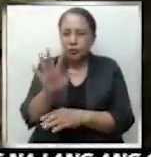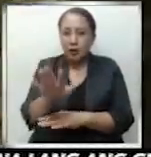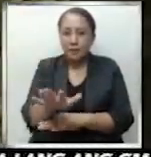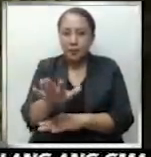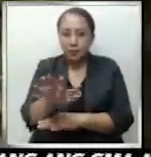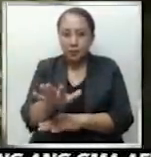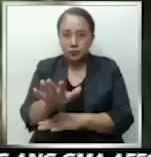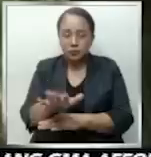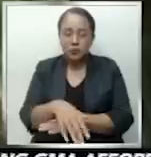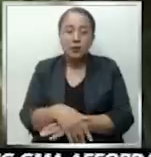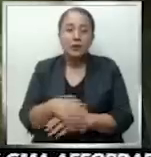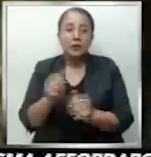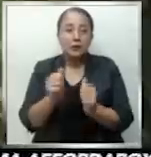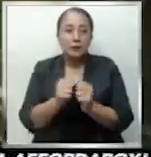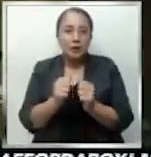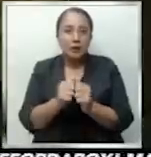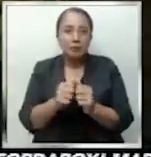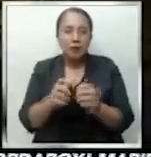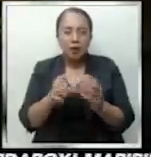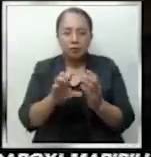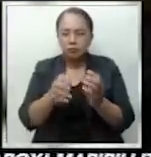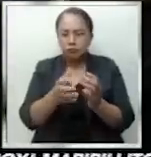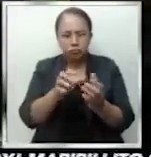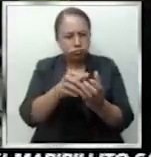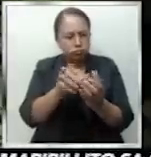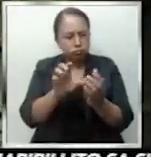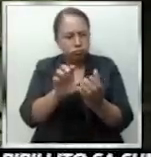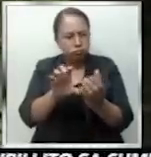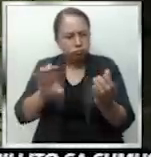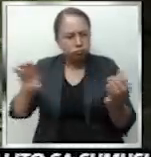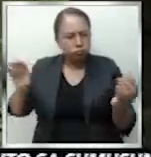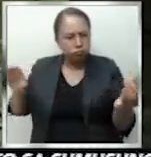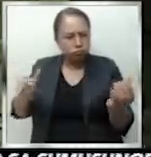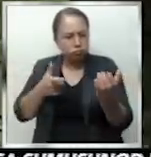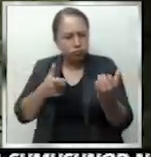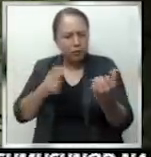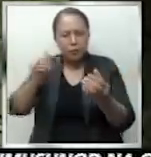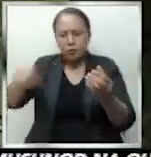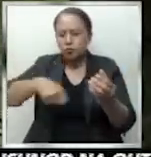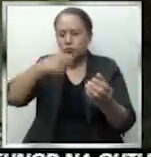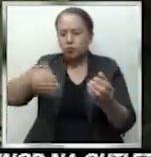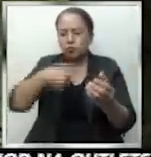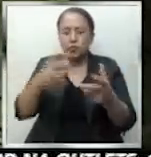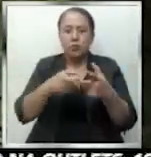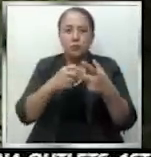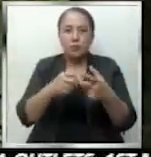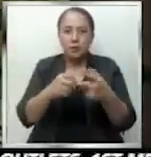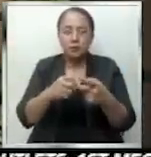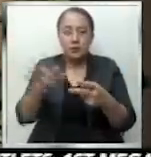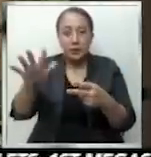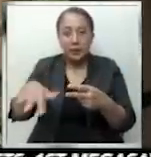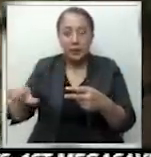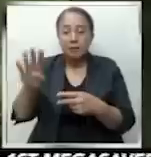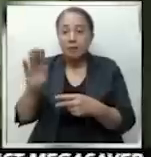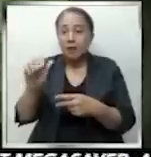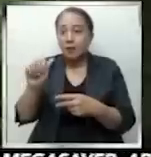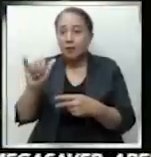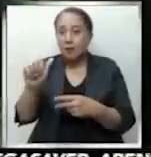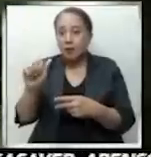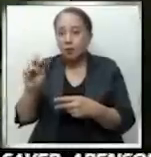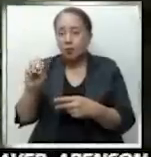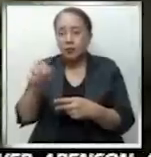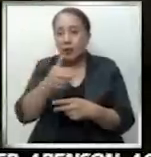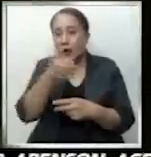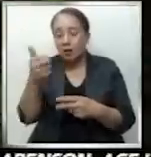sa mga ito, tila mga long firearms na binalot sa plastic. Bukod sa compound sa Bayawan, dalawa pang property